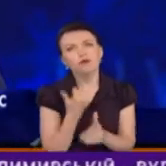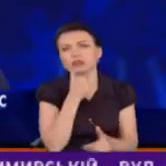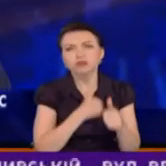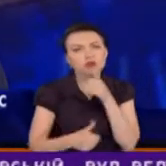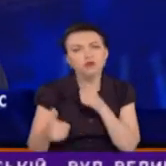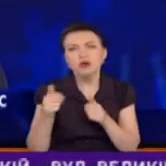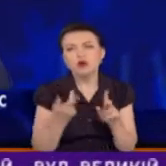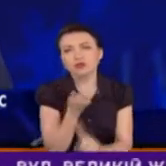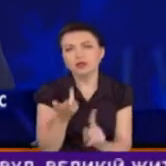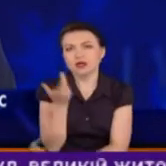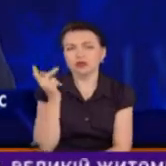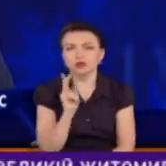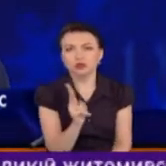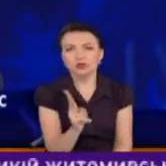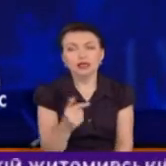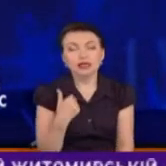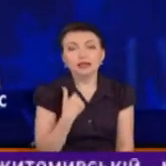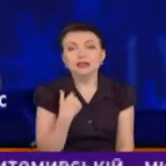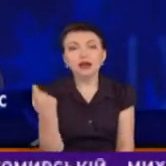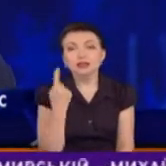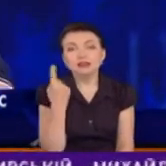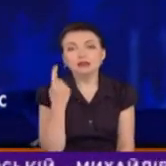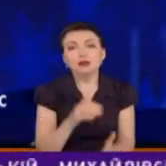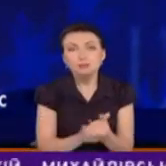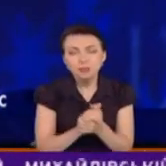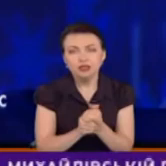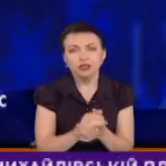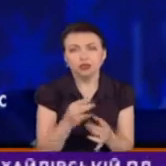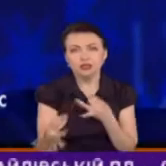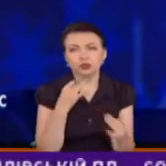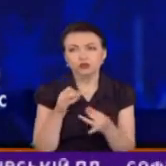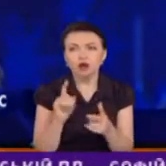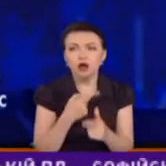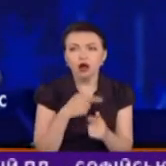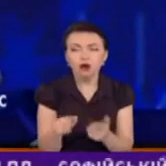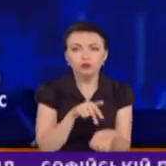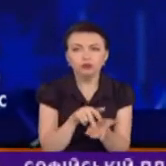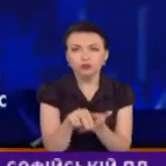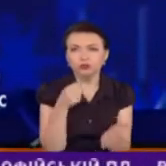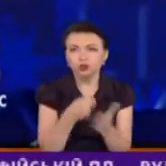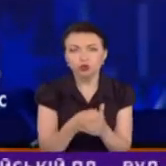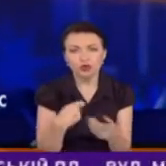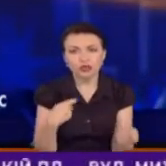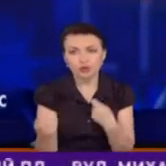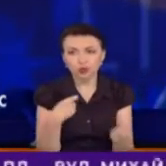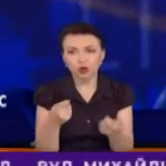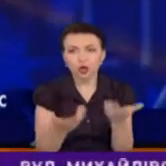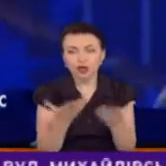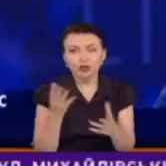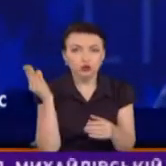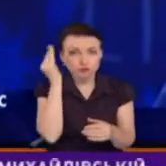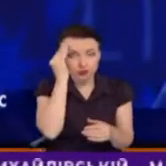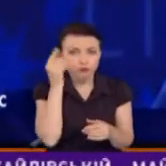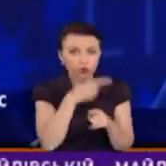спроба. І я єдине, я готовий мирно дискутувати. Або ми вже йдемо туди до ринку, якщо вважаємо, що